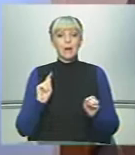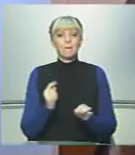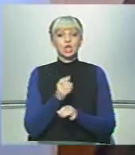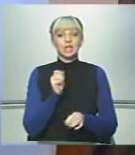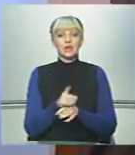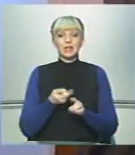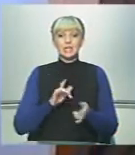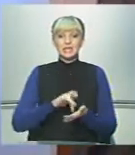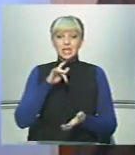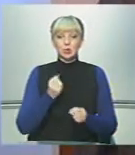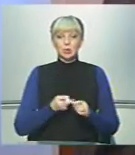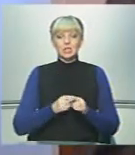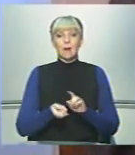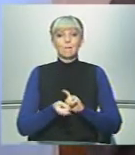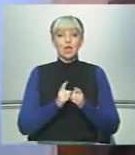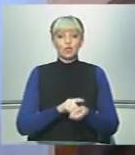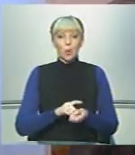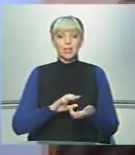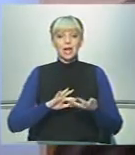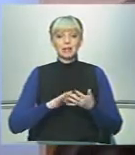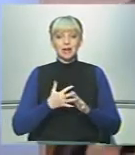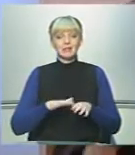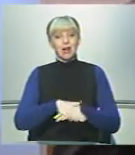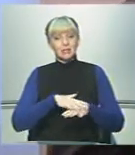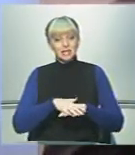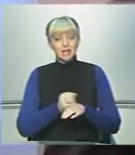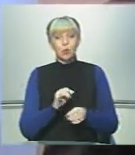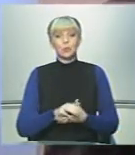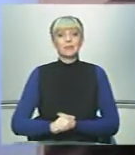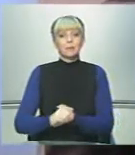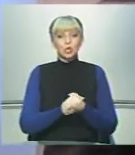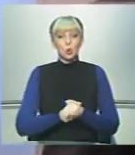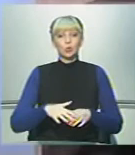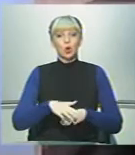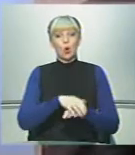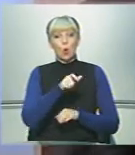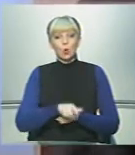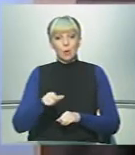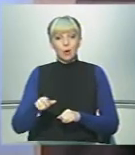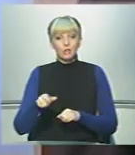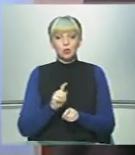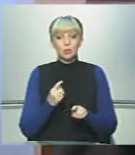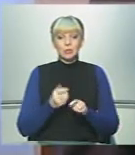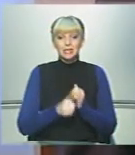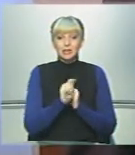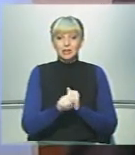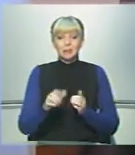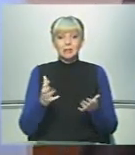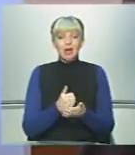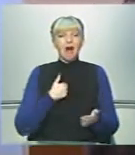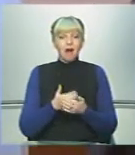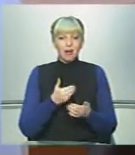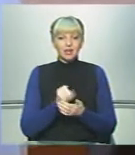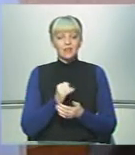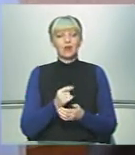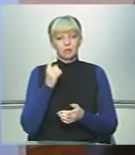завдання центру – це перетворення населення в спільноту громадян. щоб серед них знайти активних